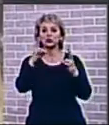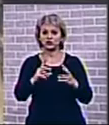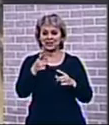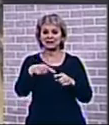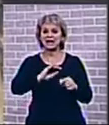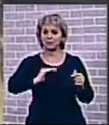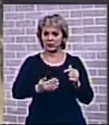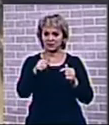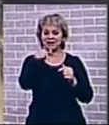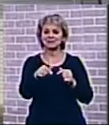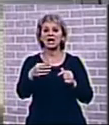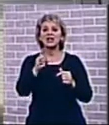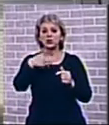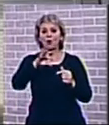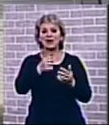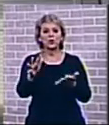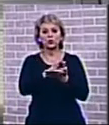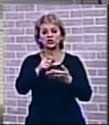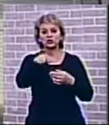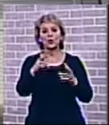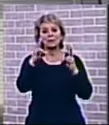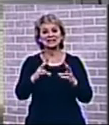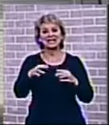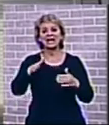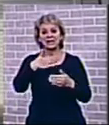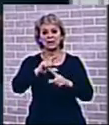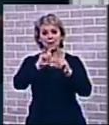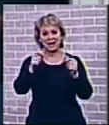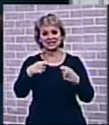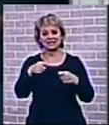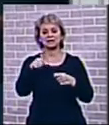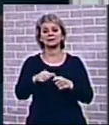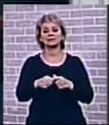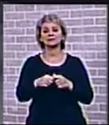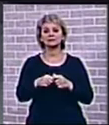для предпринимателей. Товар уничтожен. Пострадали и рыбные магазины.